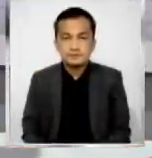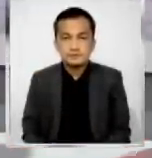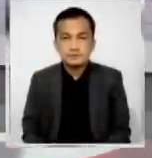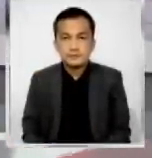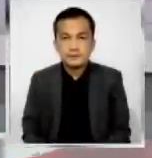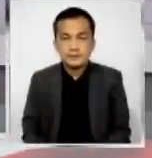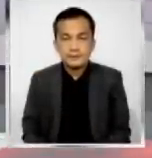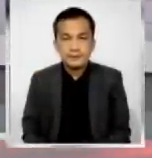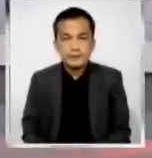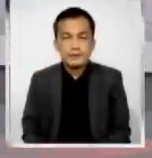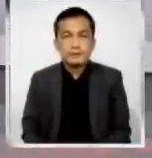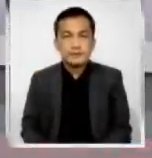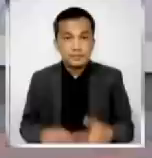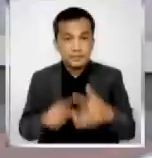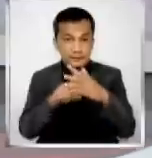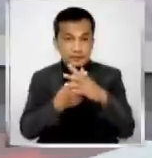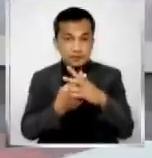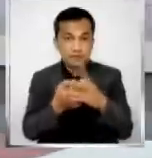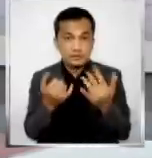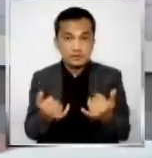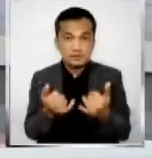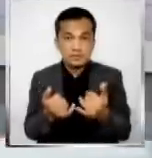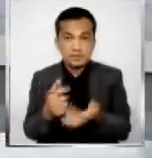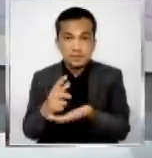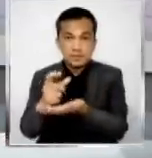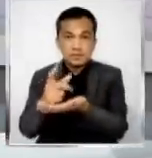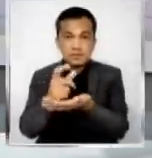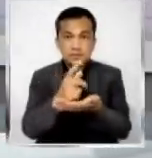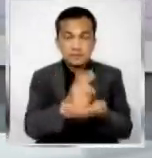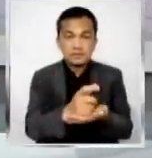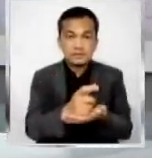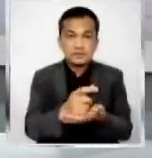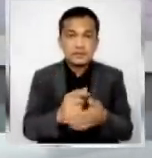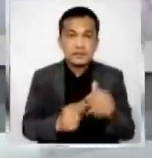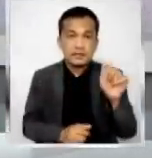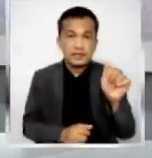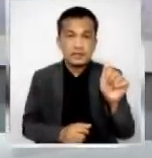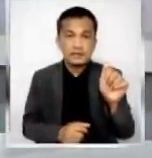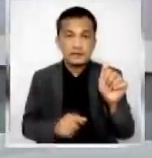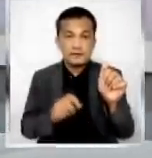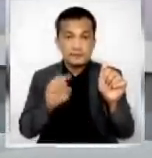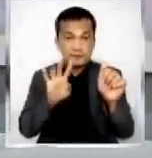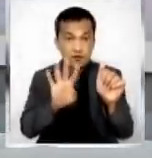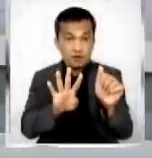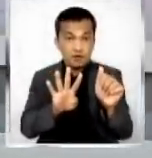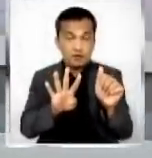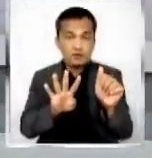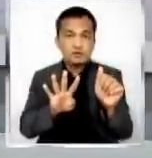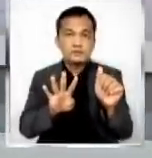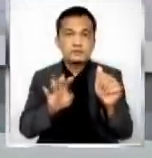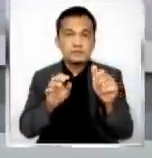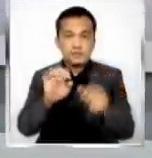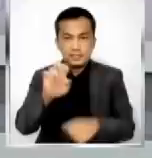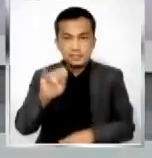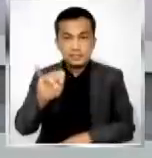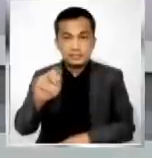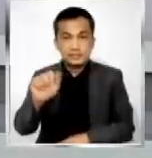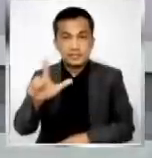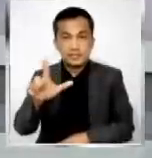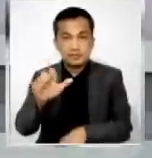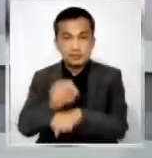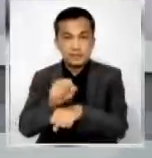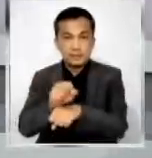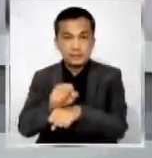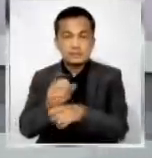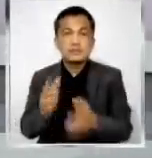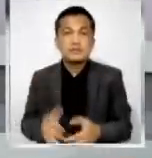Umarangkada na ngayong araw ang pagbabakuna sa mga nasa A4 category o mga essential worker. Ilan sa mga kabilang dyan